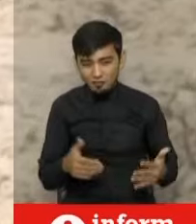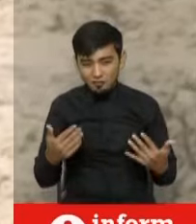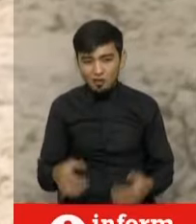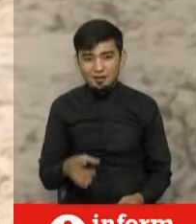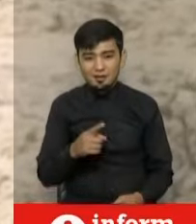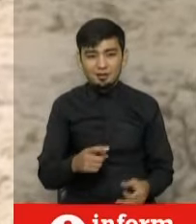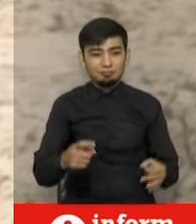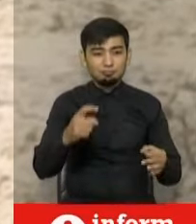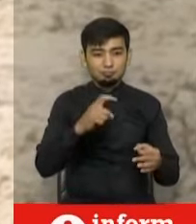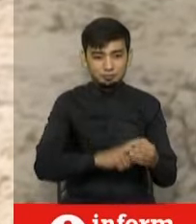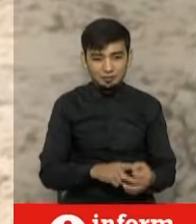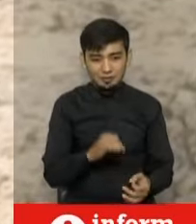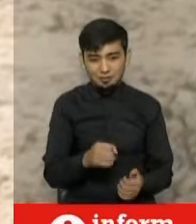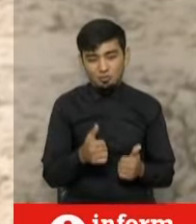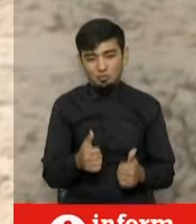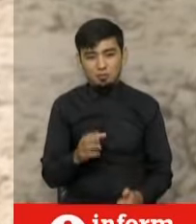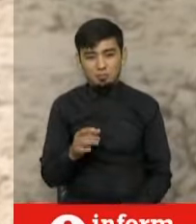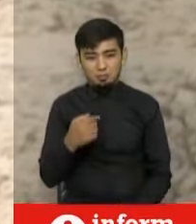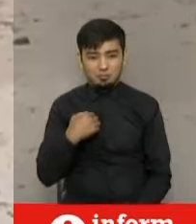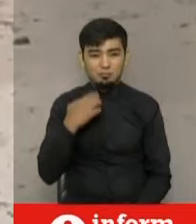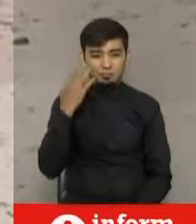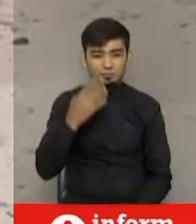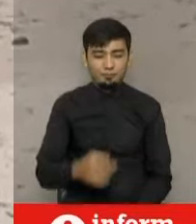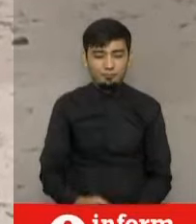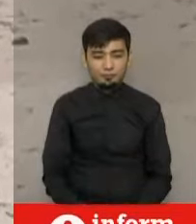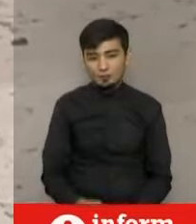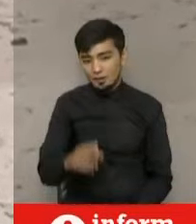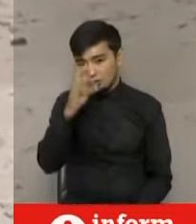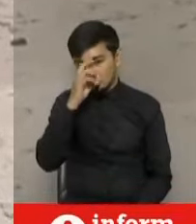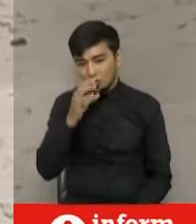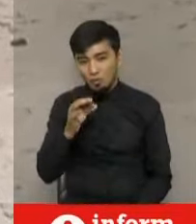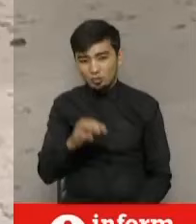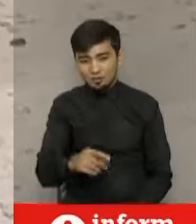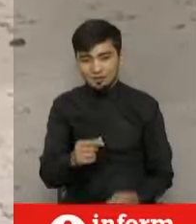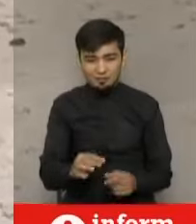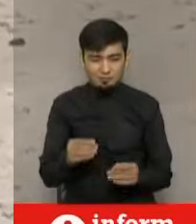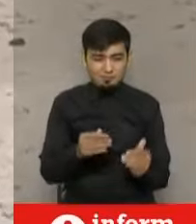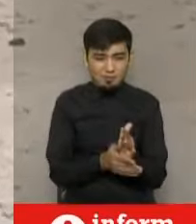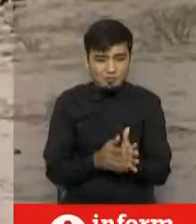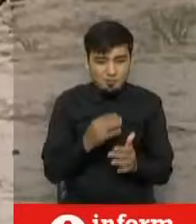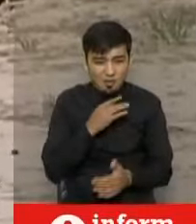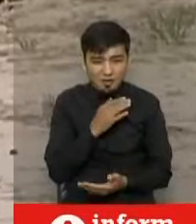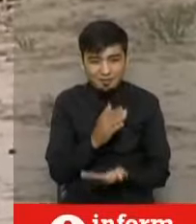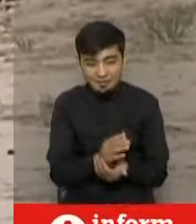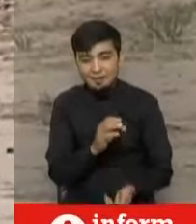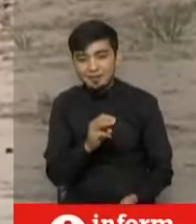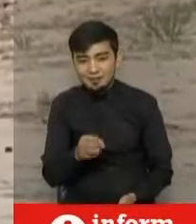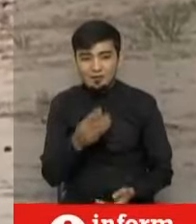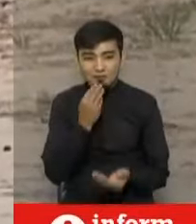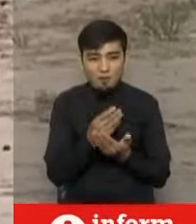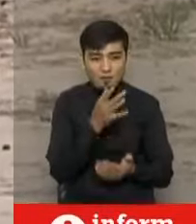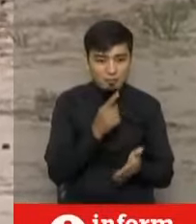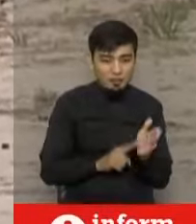ананы қосса жақсы болады деген ойдамыз. Мемлекет қазынасынан қыруар қаржы жұмсалып жатса да станцияның уақытында